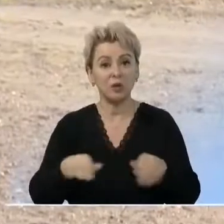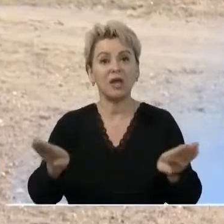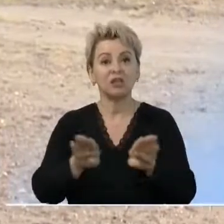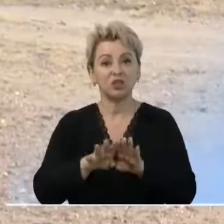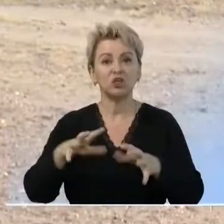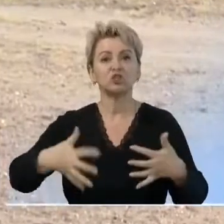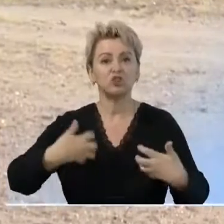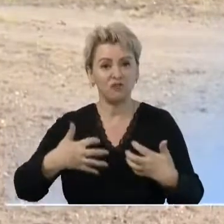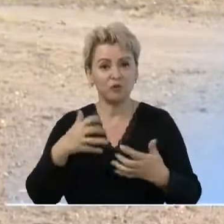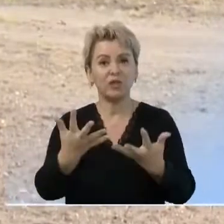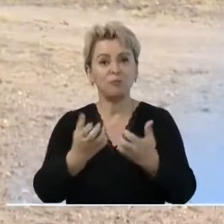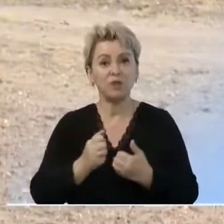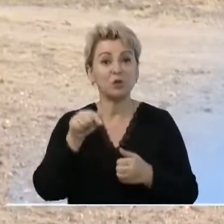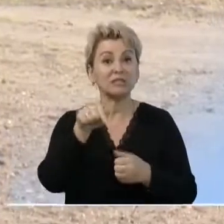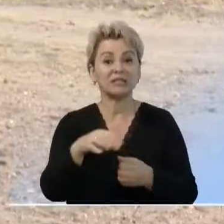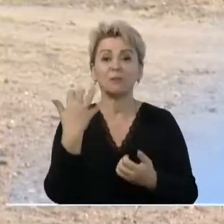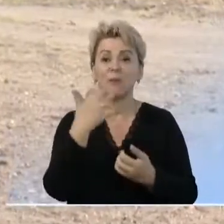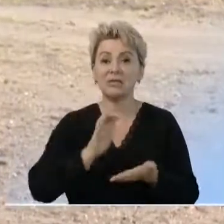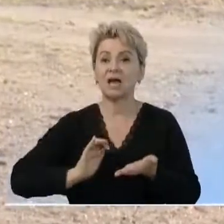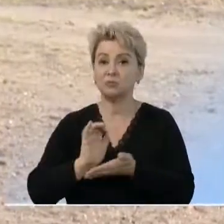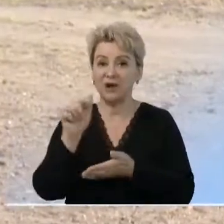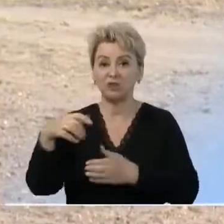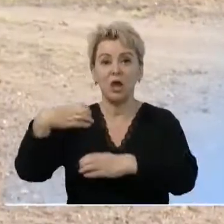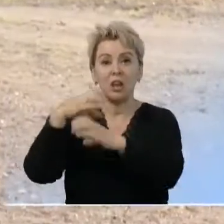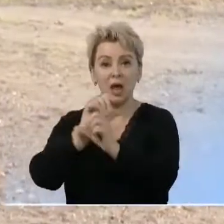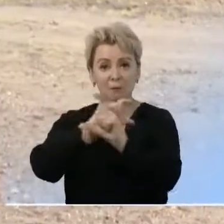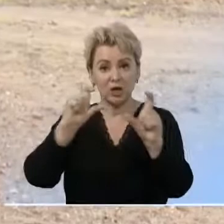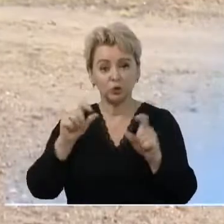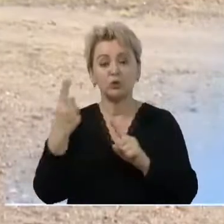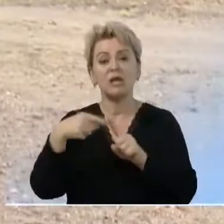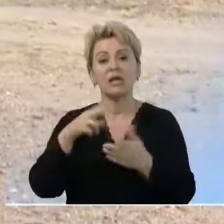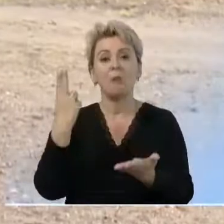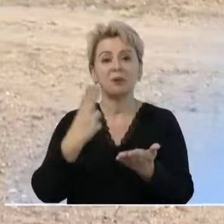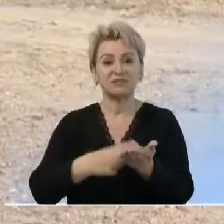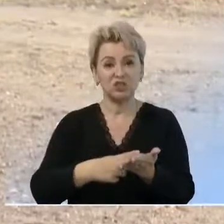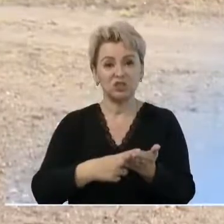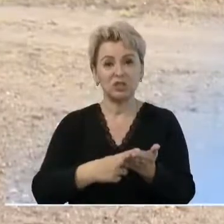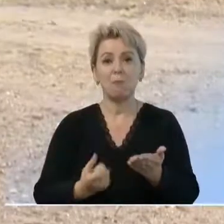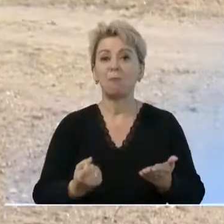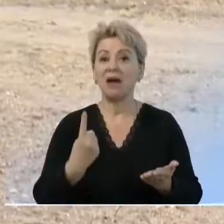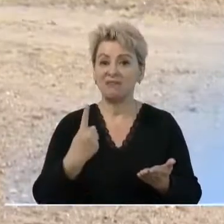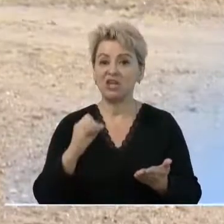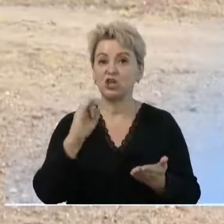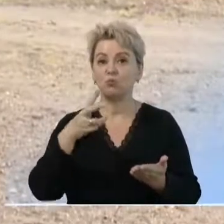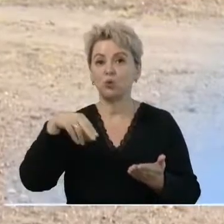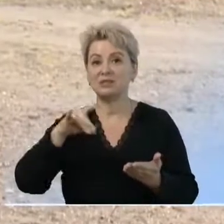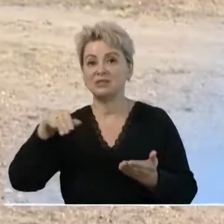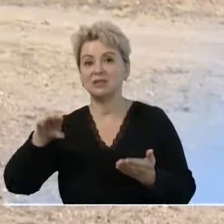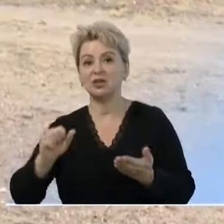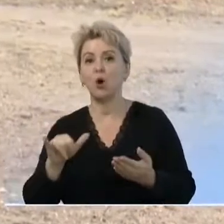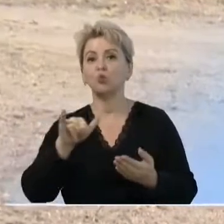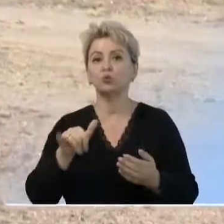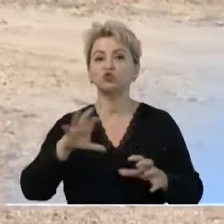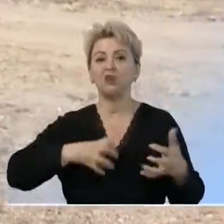плотоядных. Берется патматериал и направляется в лабораторию для подтверждения появления иммунитета у